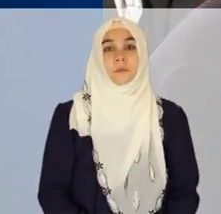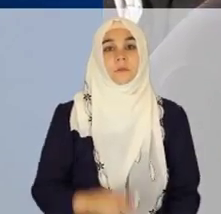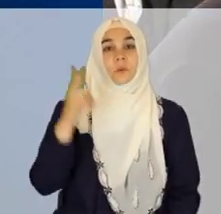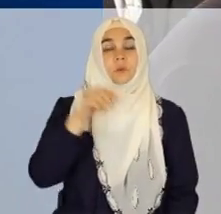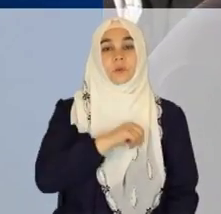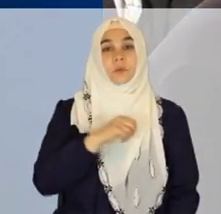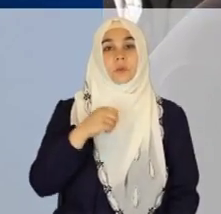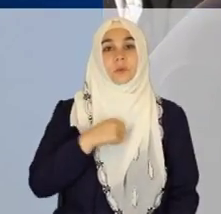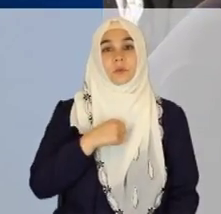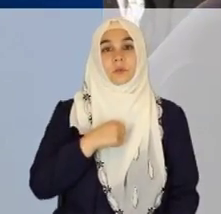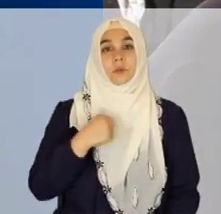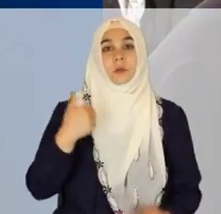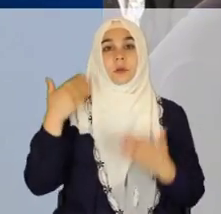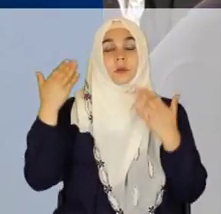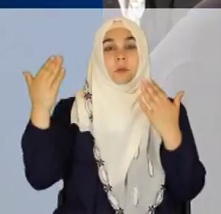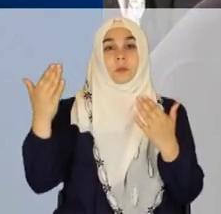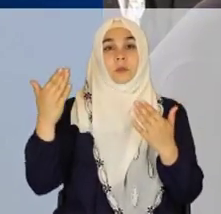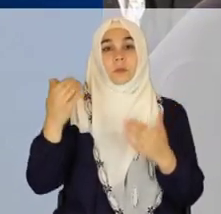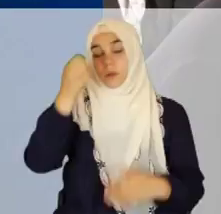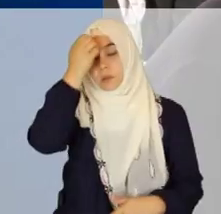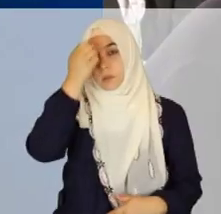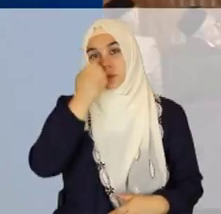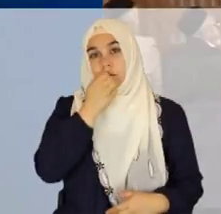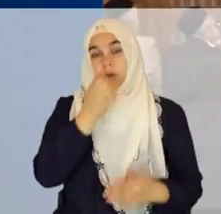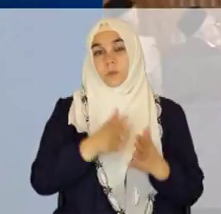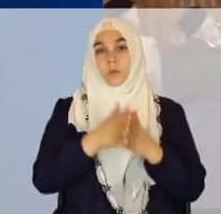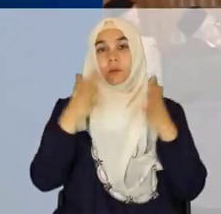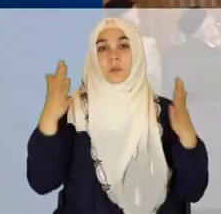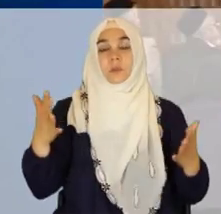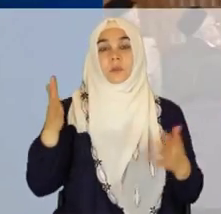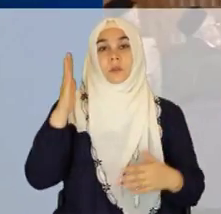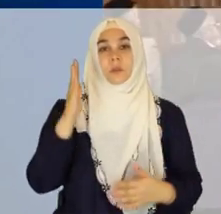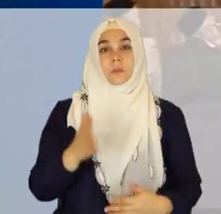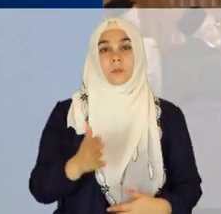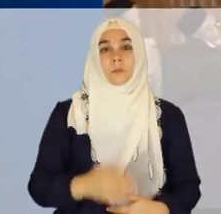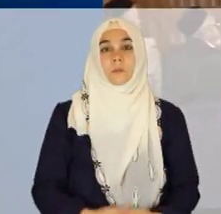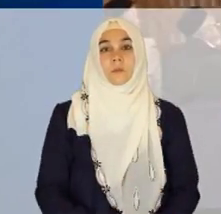الله سبحانه وتعالى بعدد شكرلار بولسن كيم